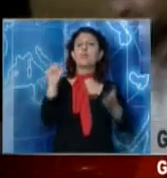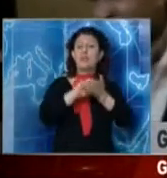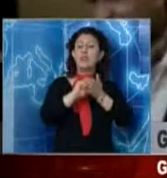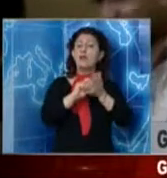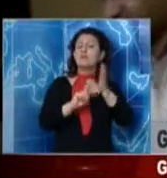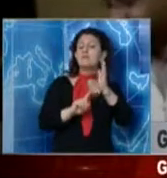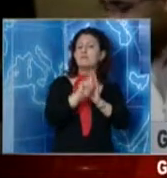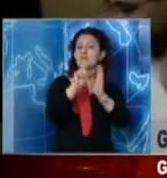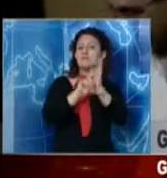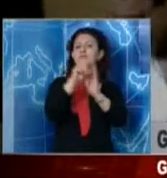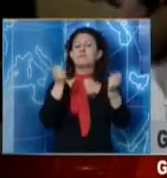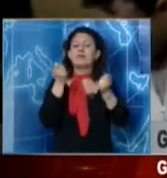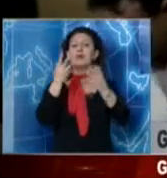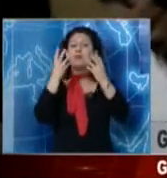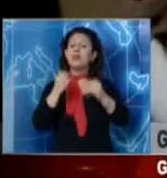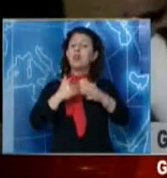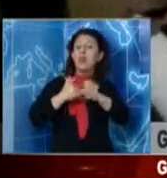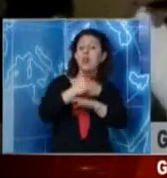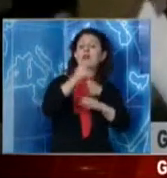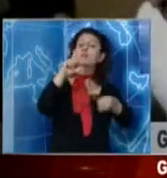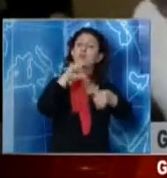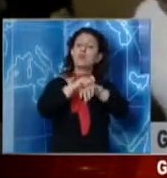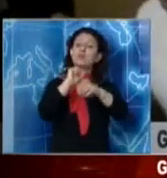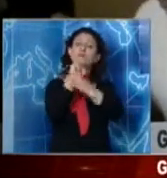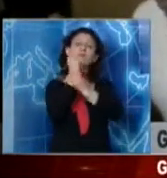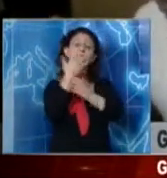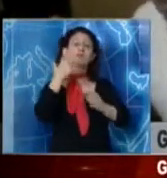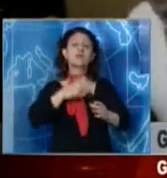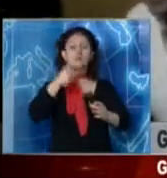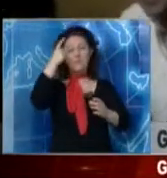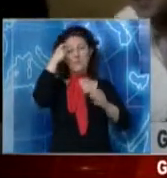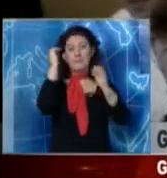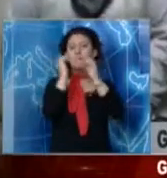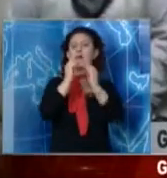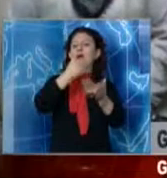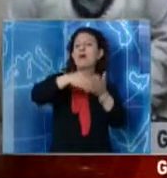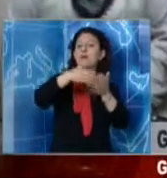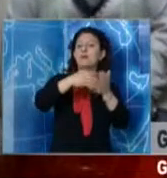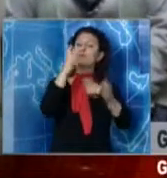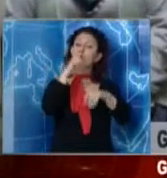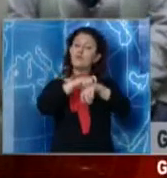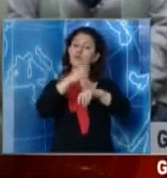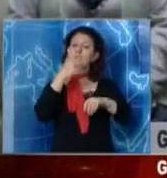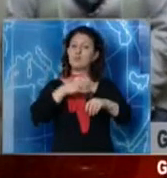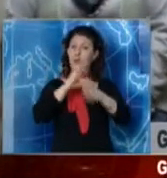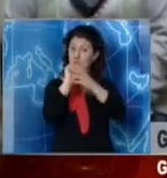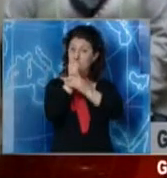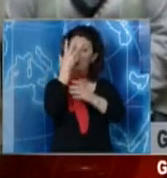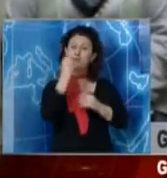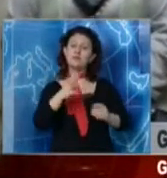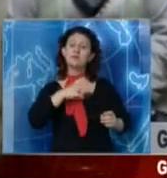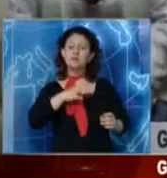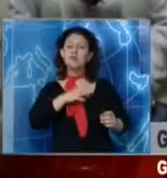çok başarılı olan ve ileride doktorluk mesleğini seçerek beyin cerrahı olmak istediğini ifade eden genç kız, Süleyman Karaman